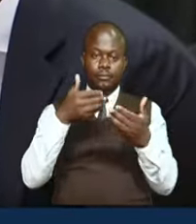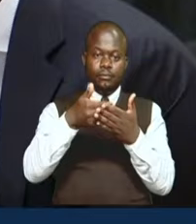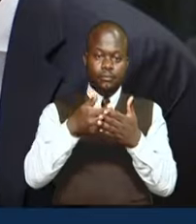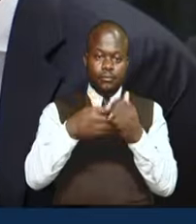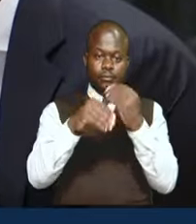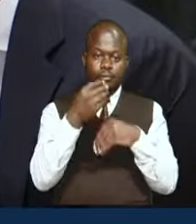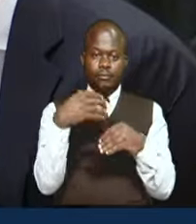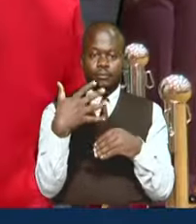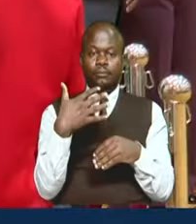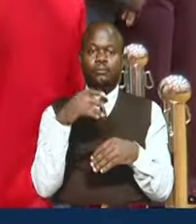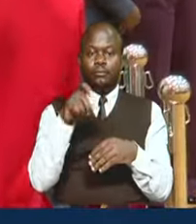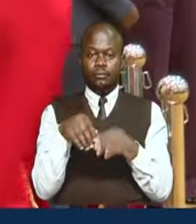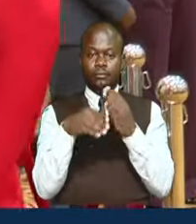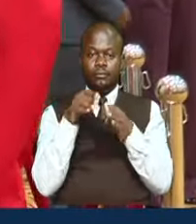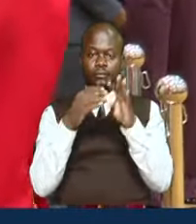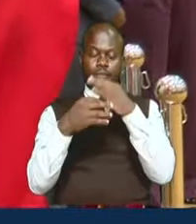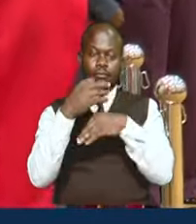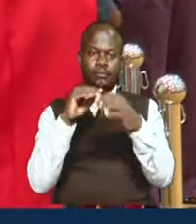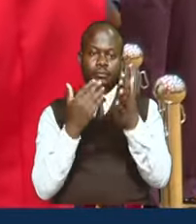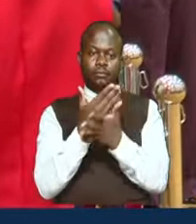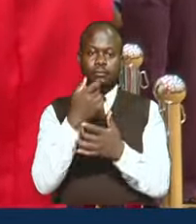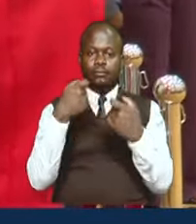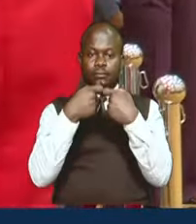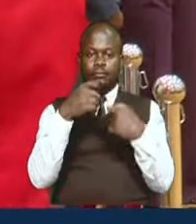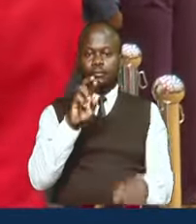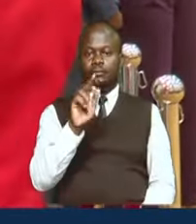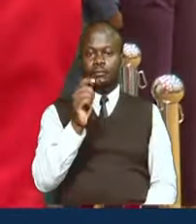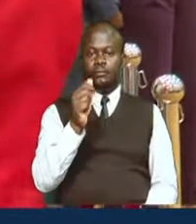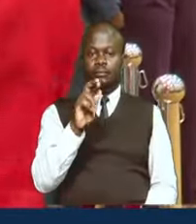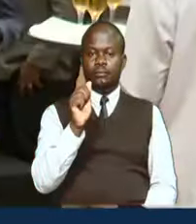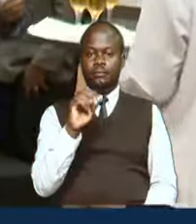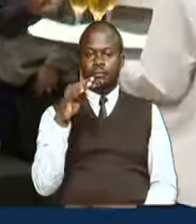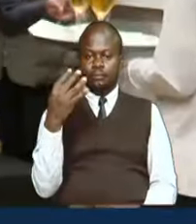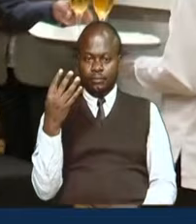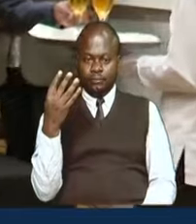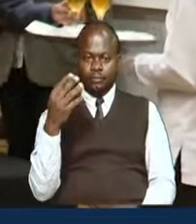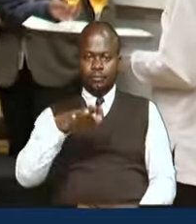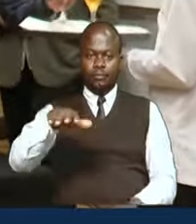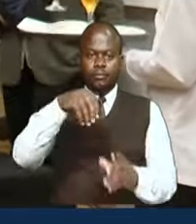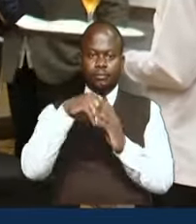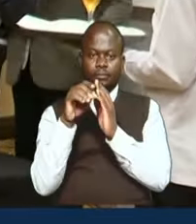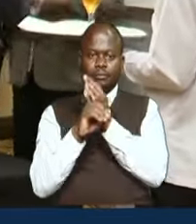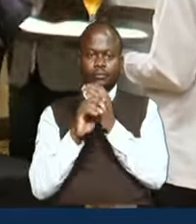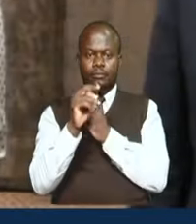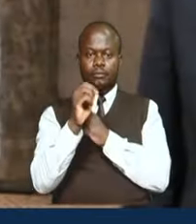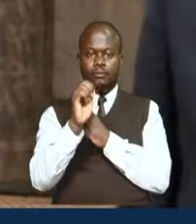mapuro ikeneye kubaka uruganda rushya rw'amashanyarazi rwa Rukarara ya kane ku mugezi wa Rukarara uherereye mu karere ka